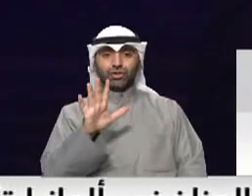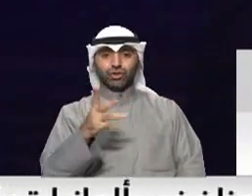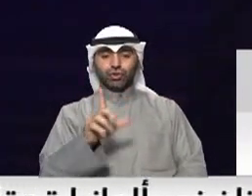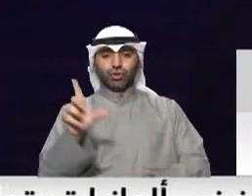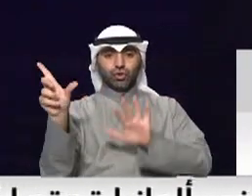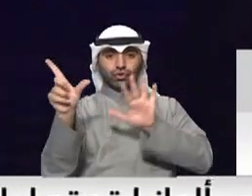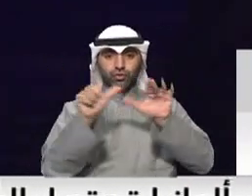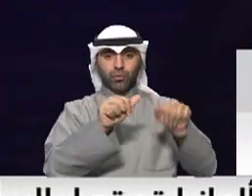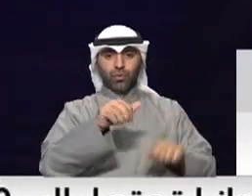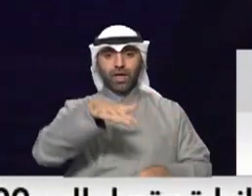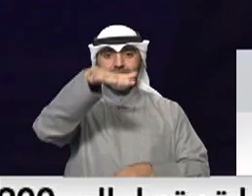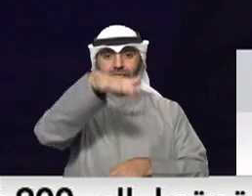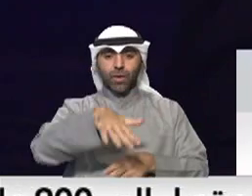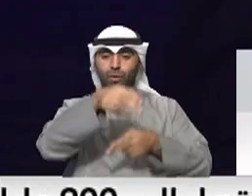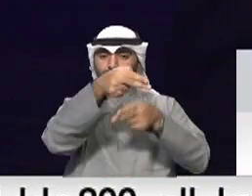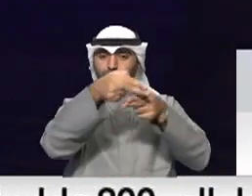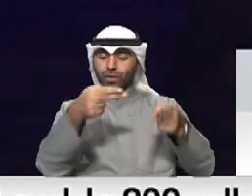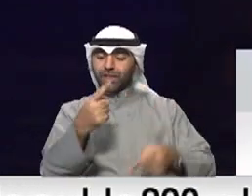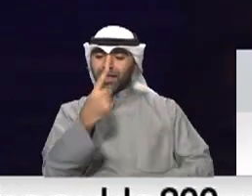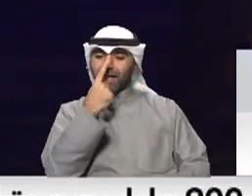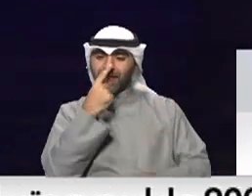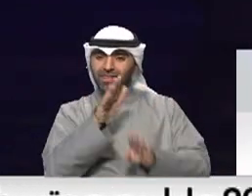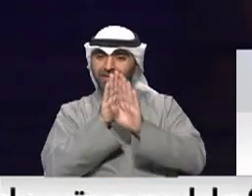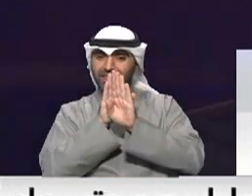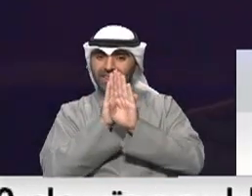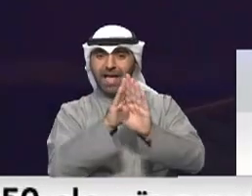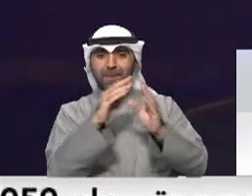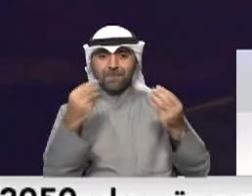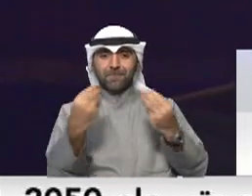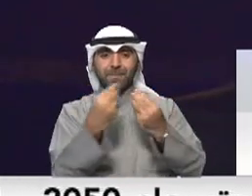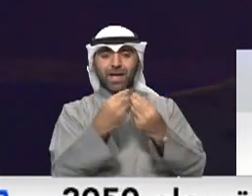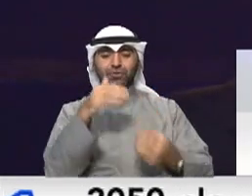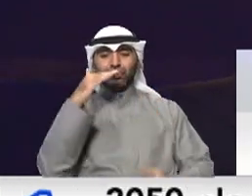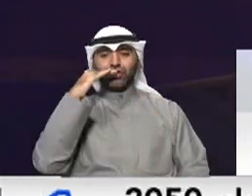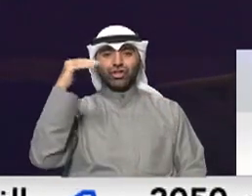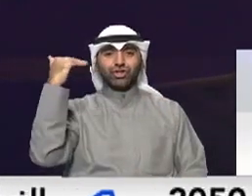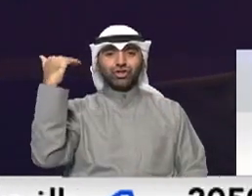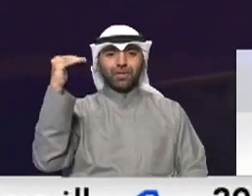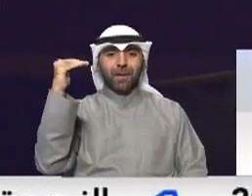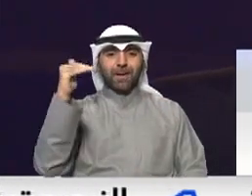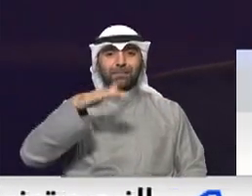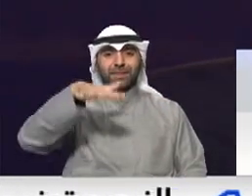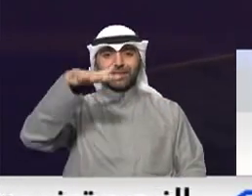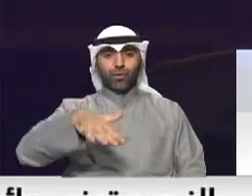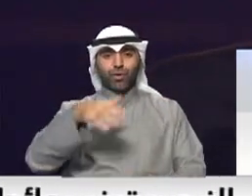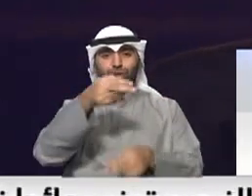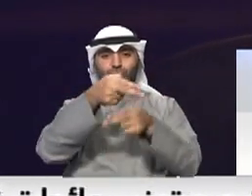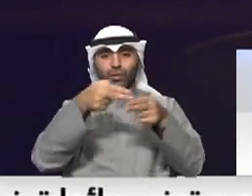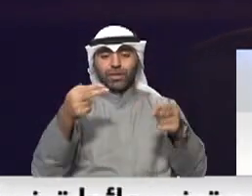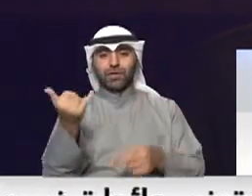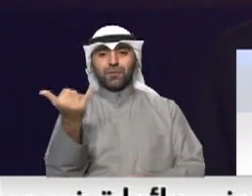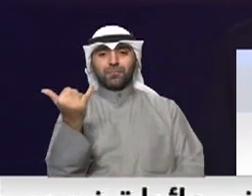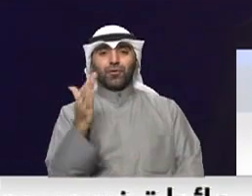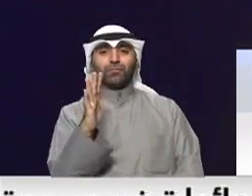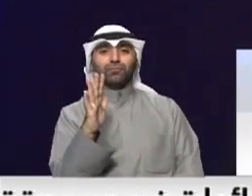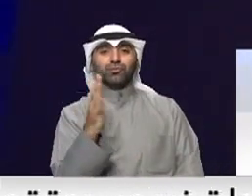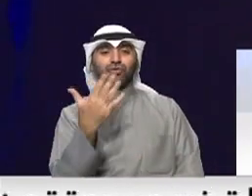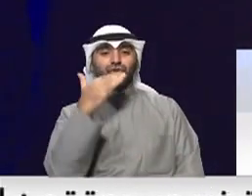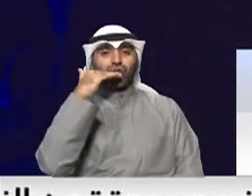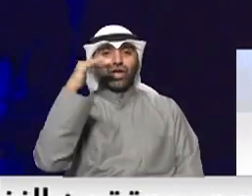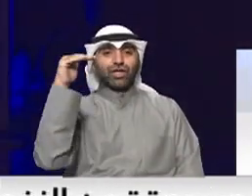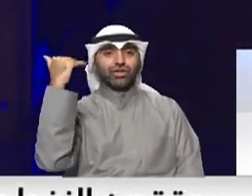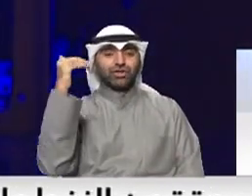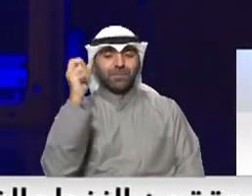دولة الكويت للشباب والحركة المسرحية والفنية، وتذليل لهم كافة المعوقات حتى